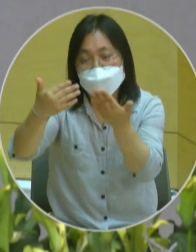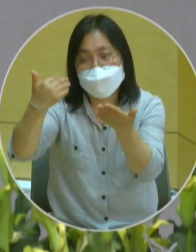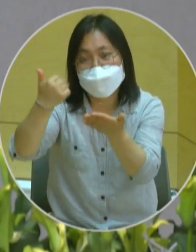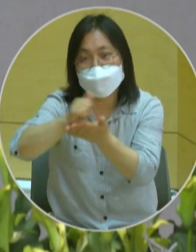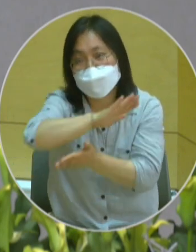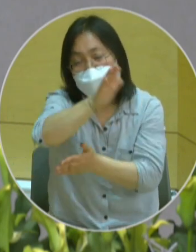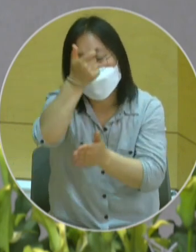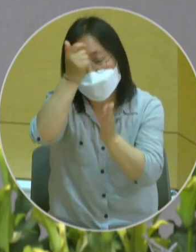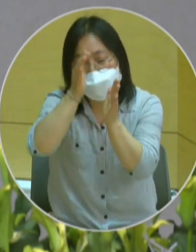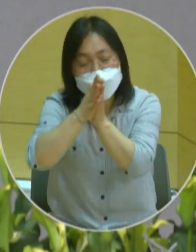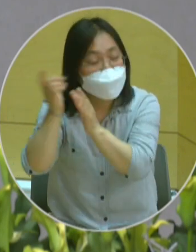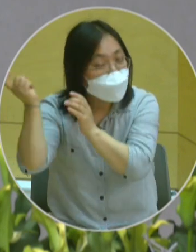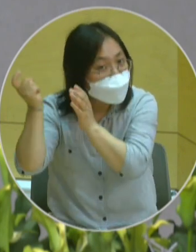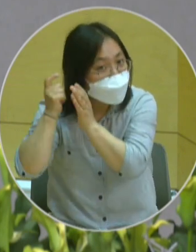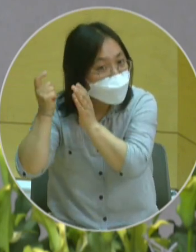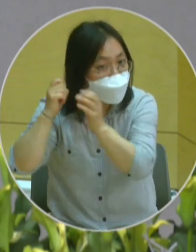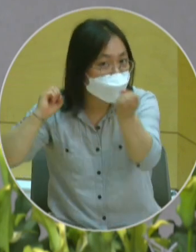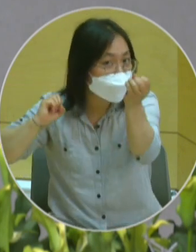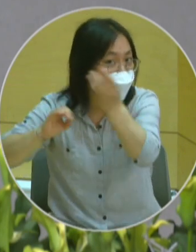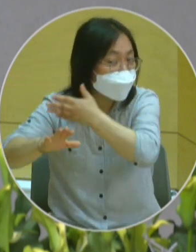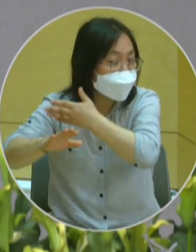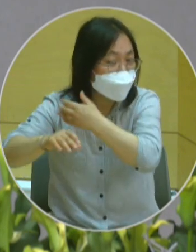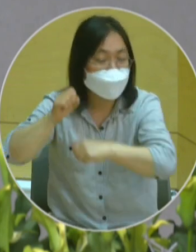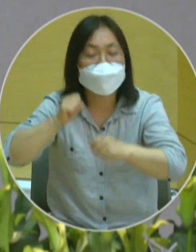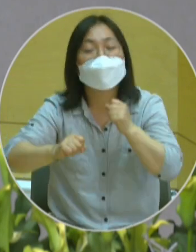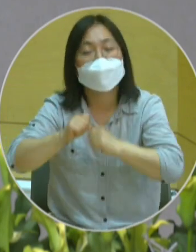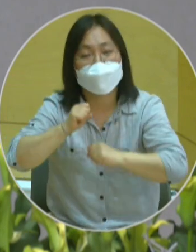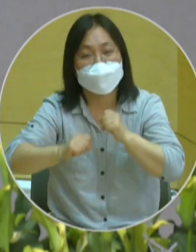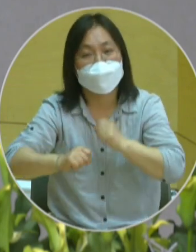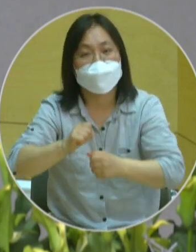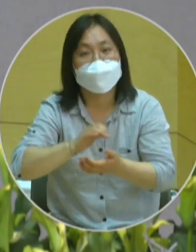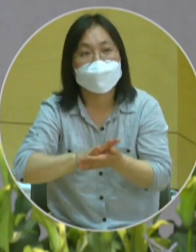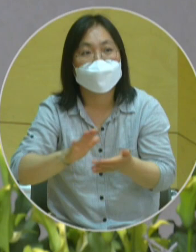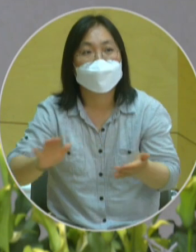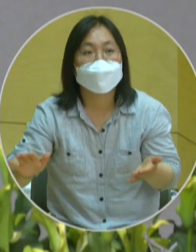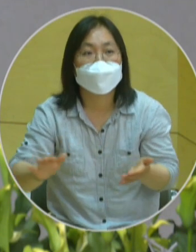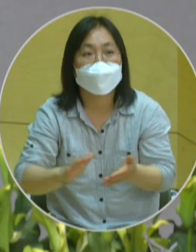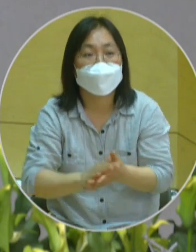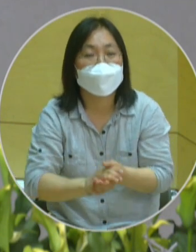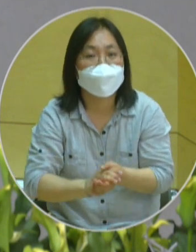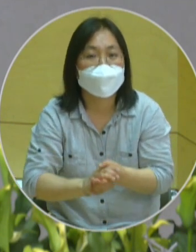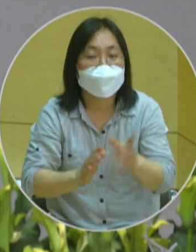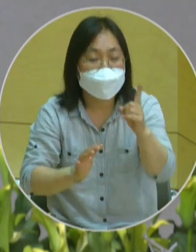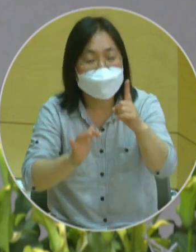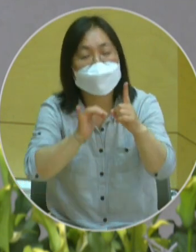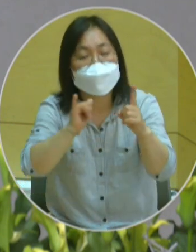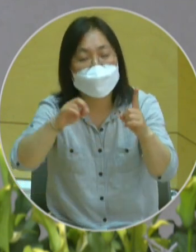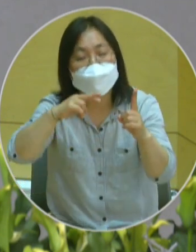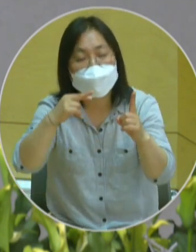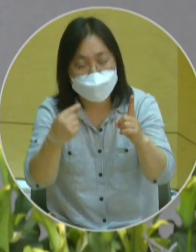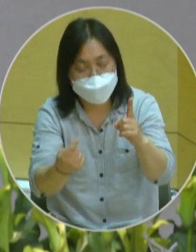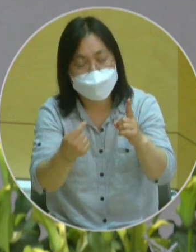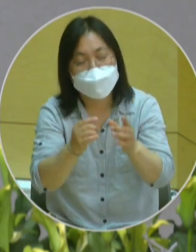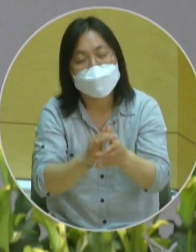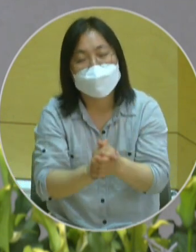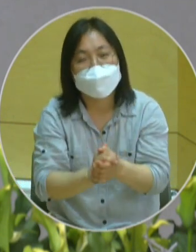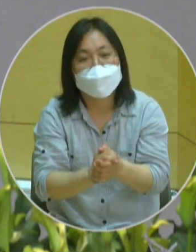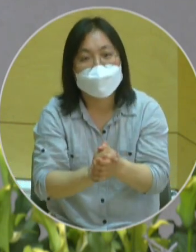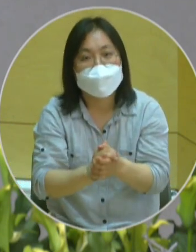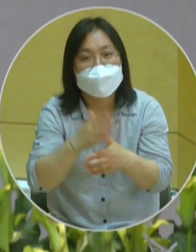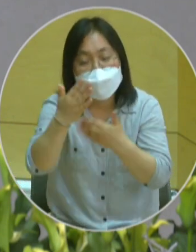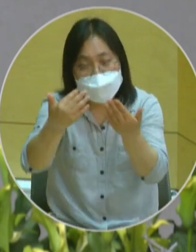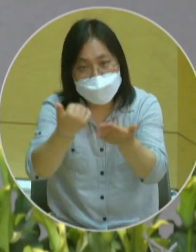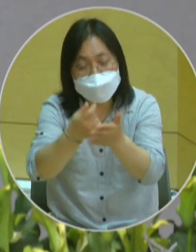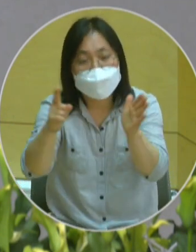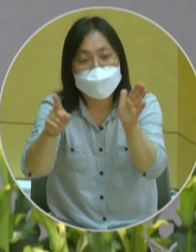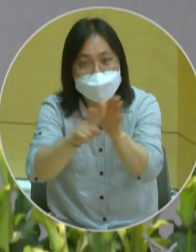하나님께서 우리 기도에 들으시고 응답하시고 역사하신다는 거예요. 누구예요? 한 사람이라 할지라도 하나님은 그